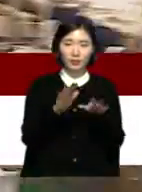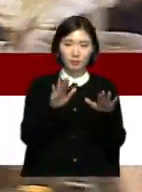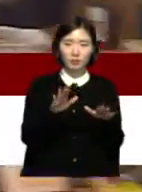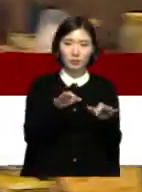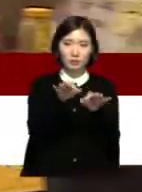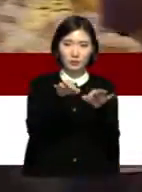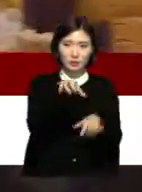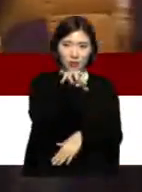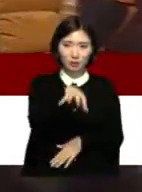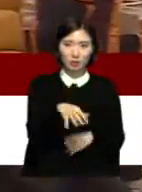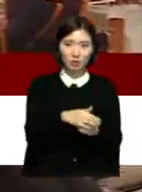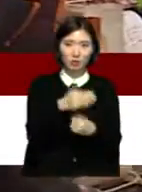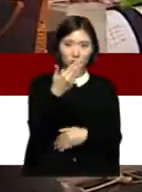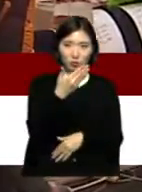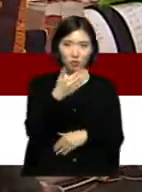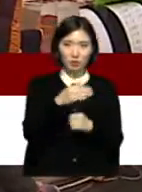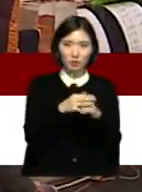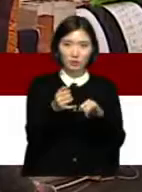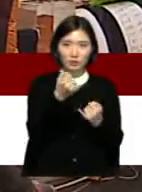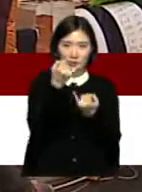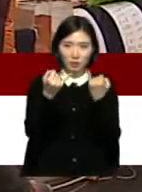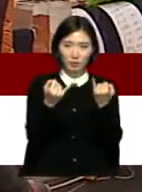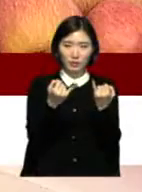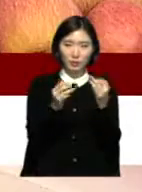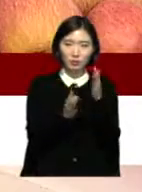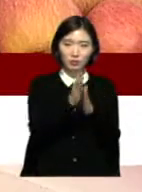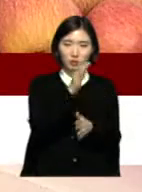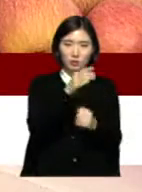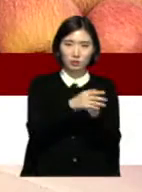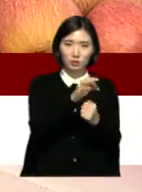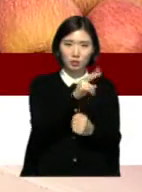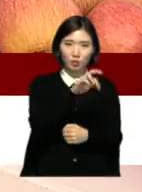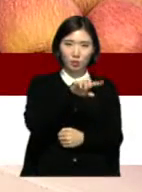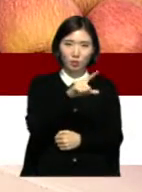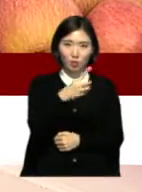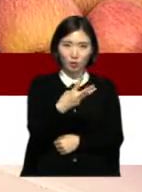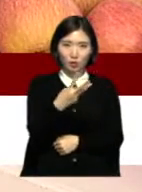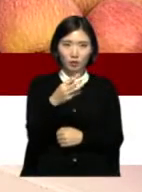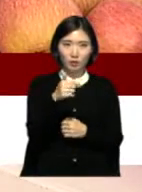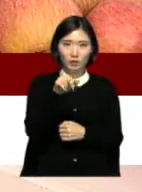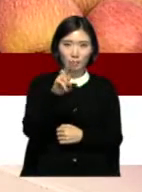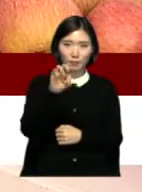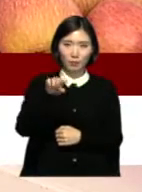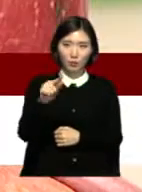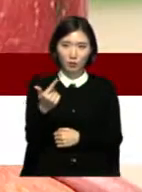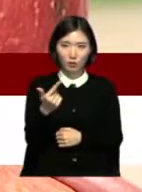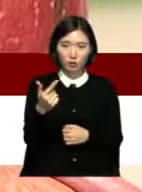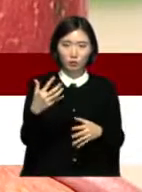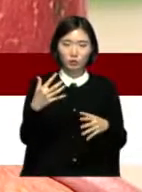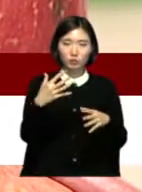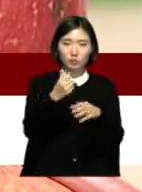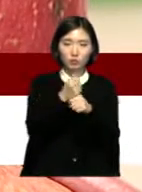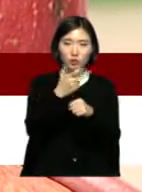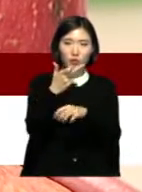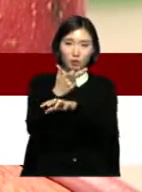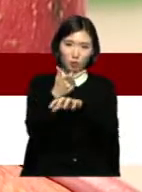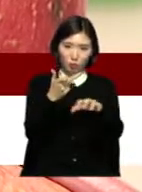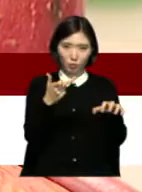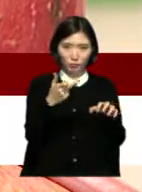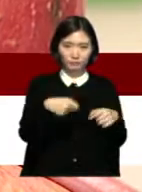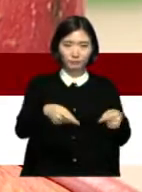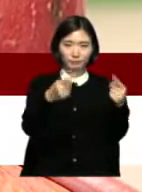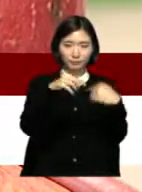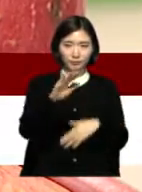이번 장터에는 구로구의 자매 도시인 영월군과 괴산군, 남원시 등 모두 17개 지자체가